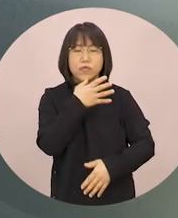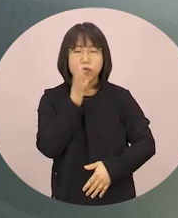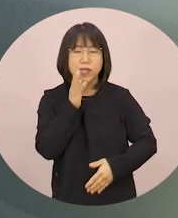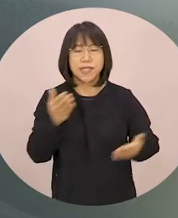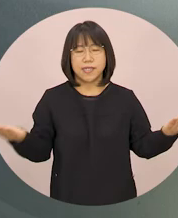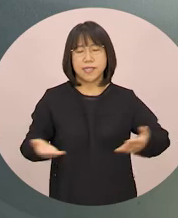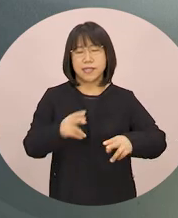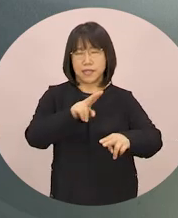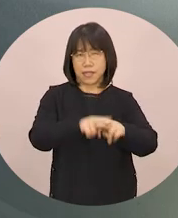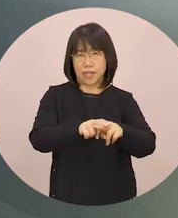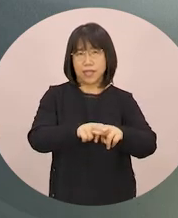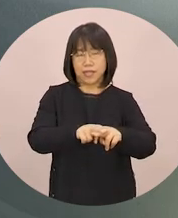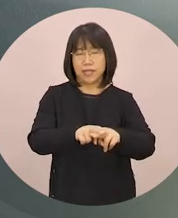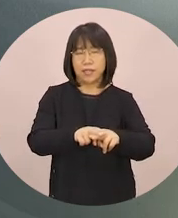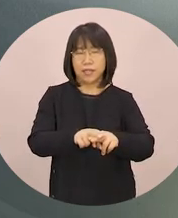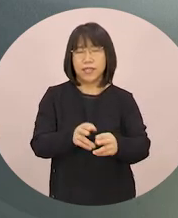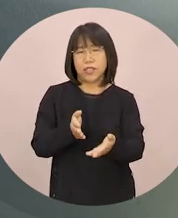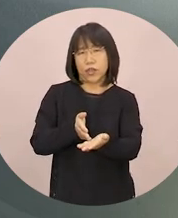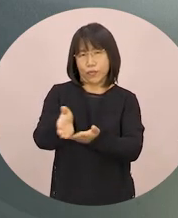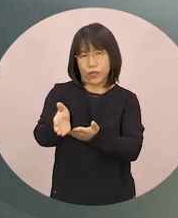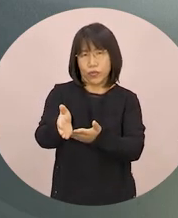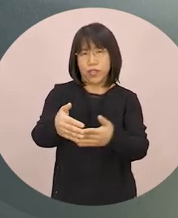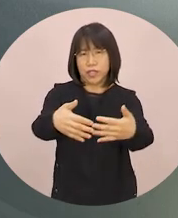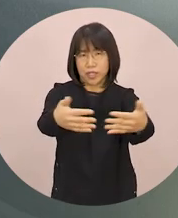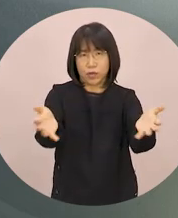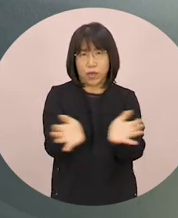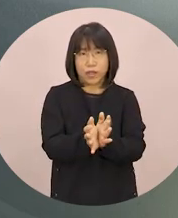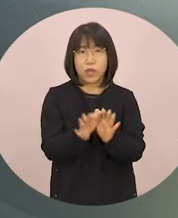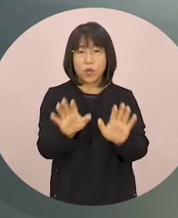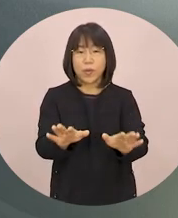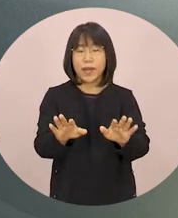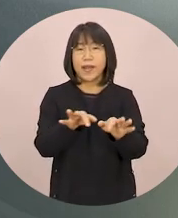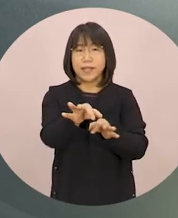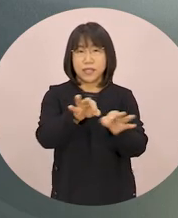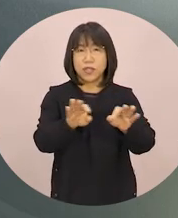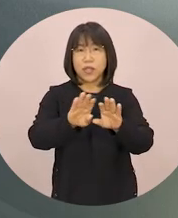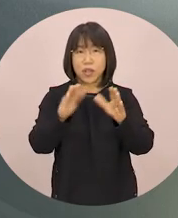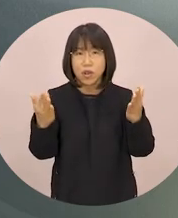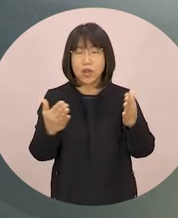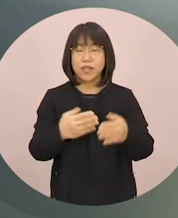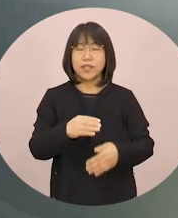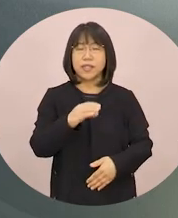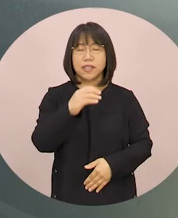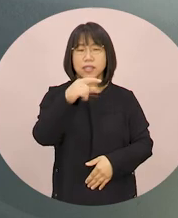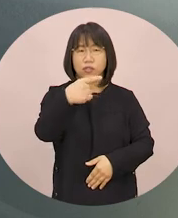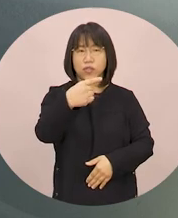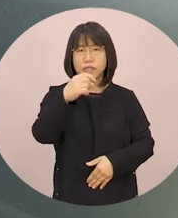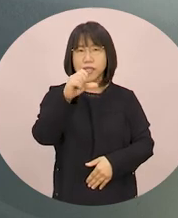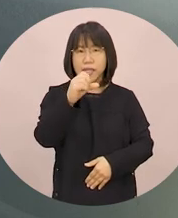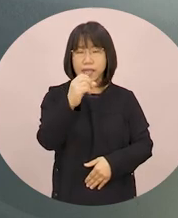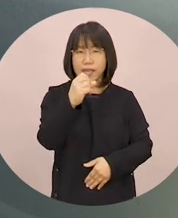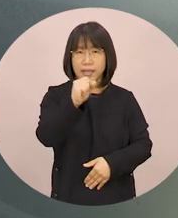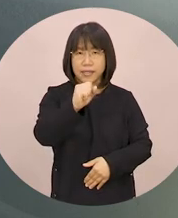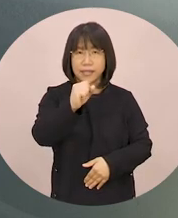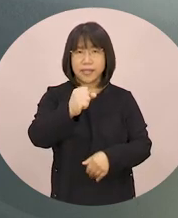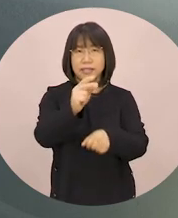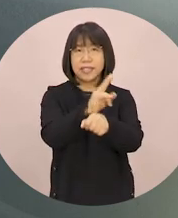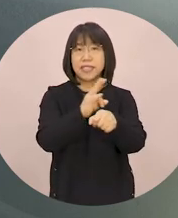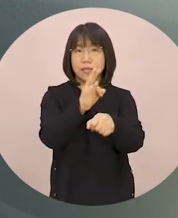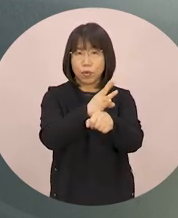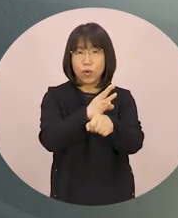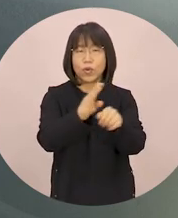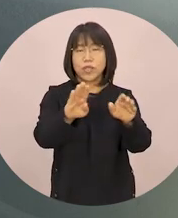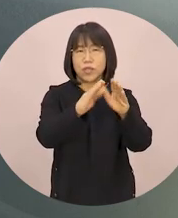디자인하는 노인 일자리 전담 기관입니다. 이번에 개점한 두 개의 점포 외에도 GS25 편의점 등